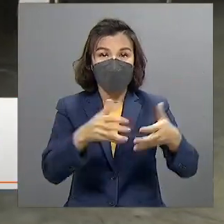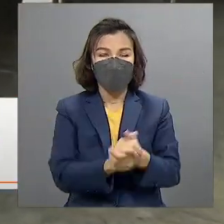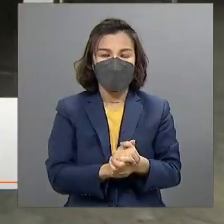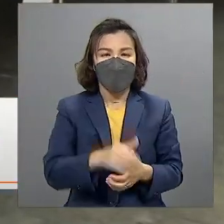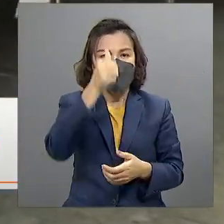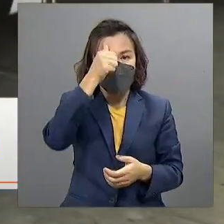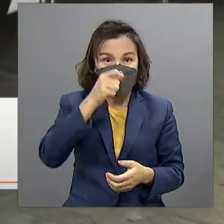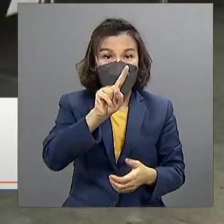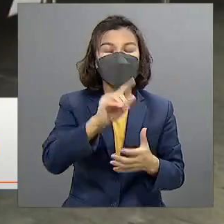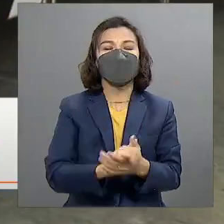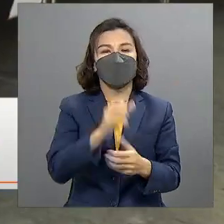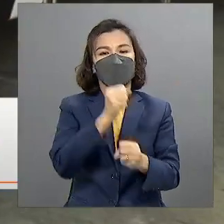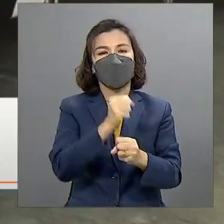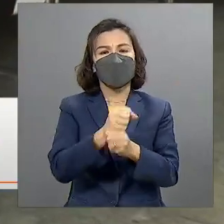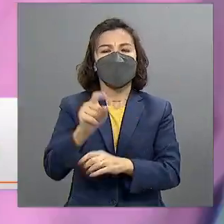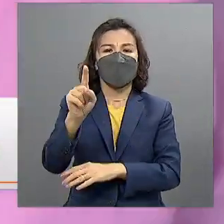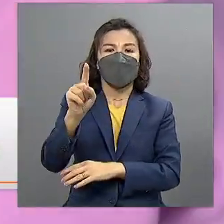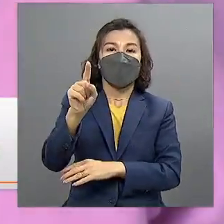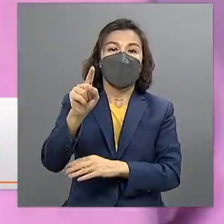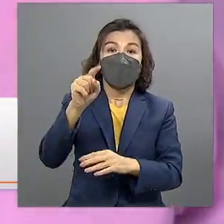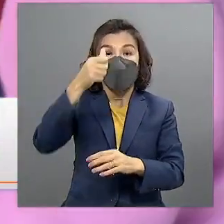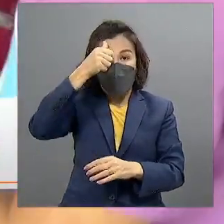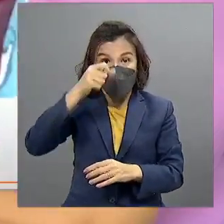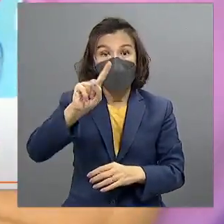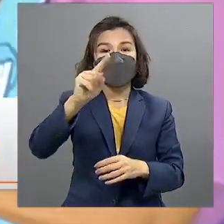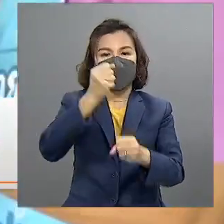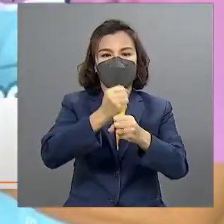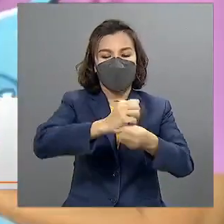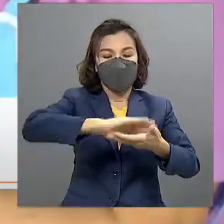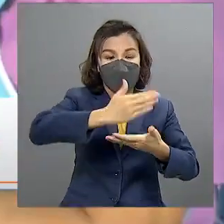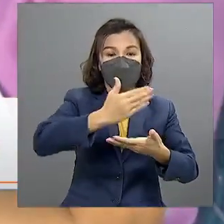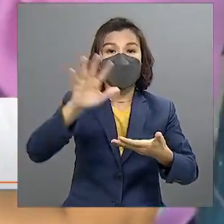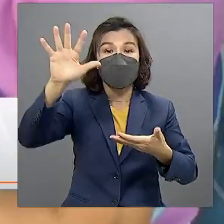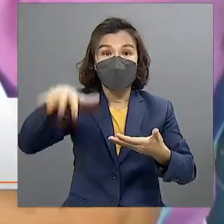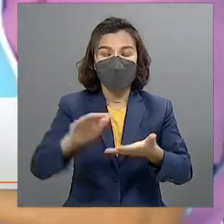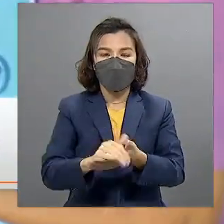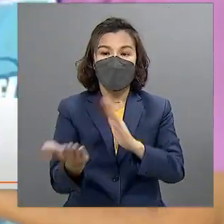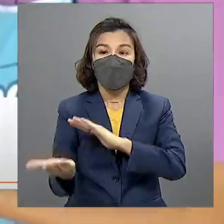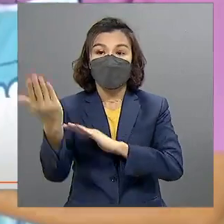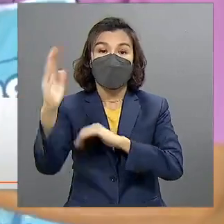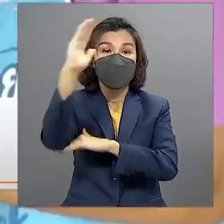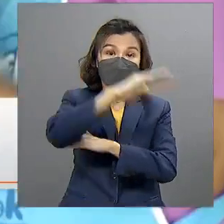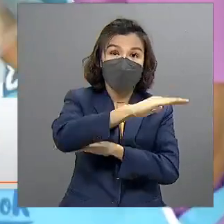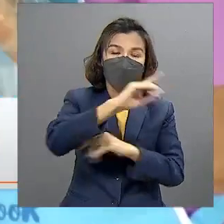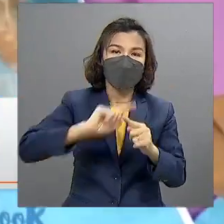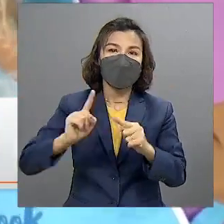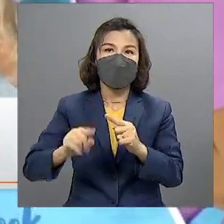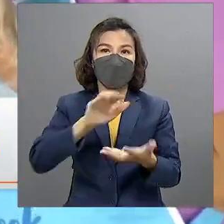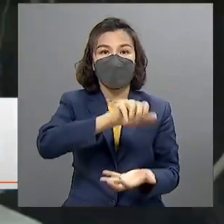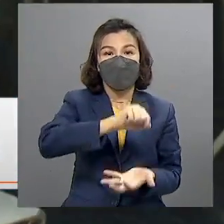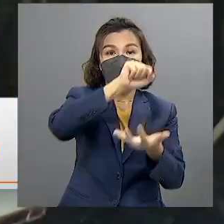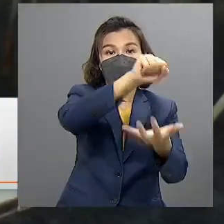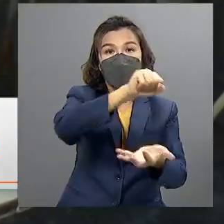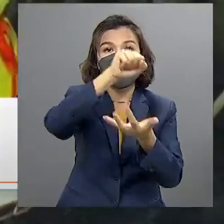องหรือวันละ 5,000 กล่องนะคะมอบให้กับผู้ประสบอุทกภัยในตำบลชีวานอำเภอพิมายเ